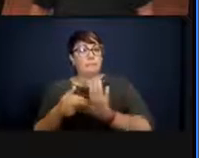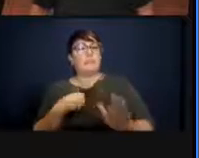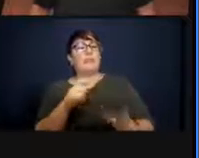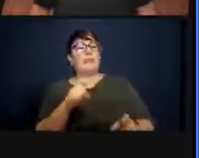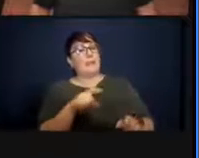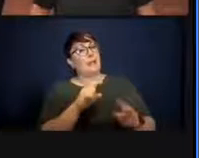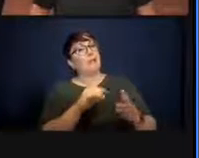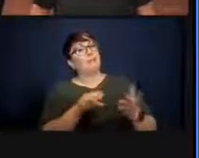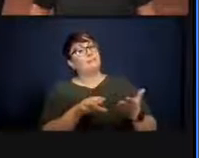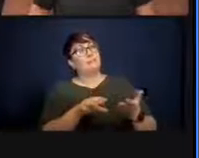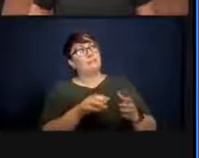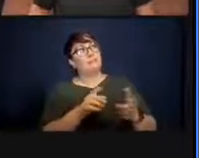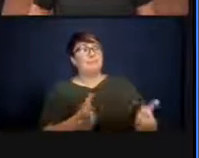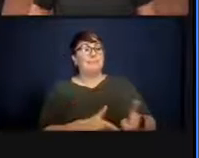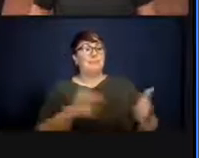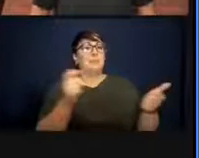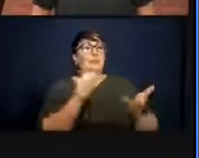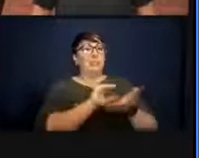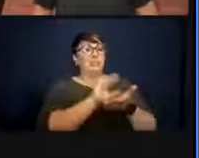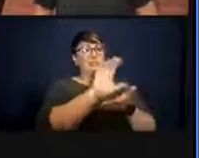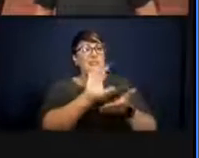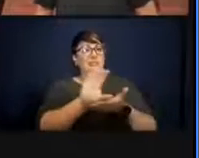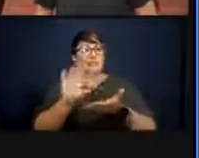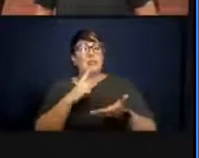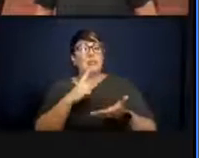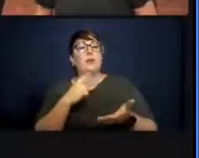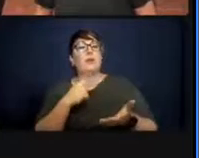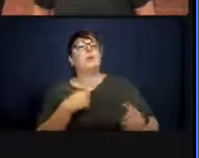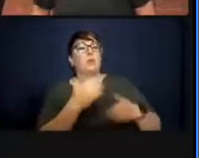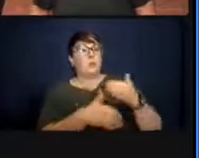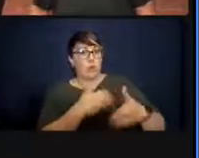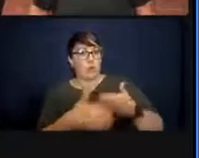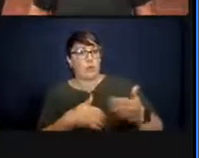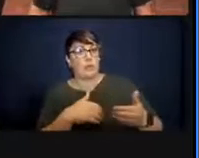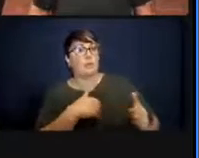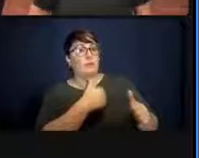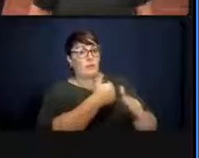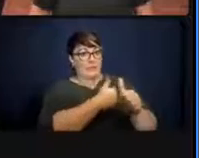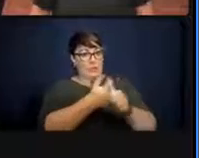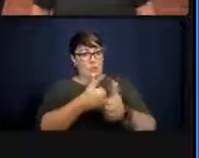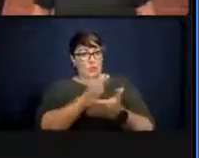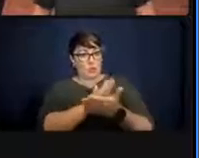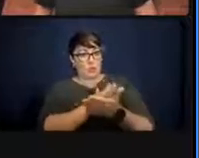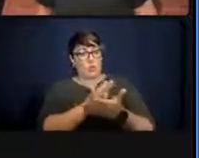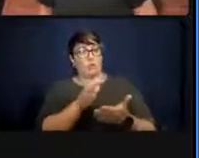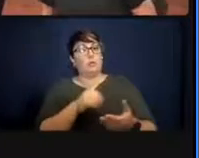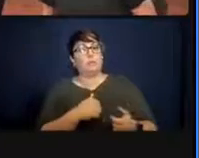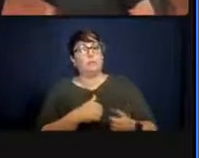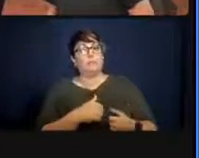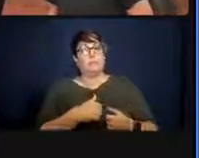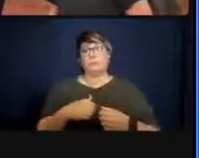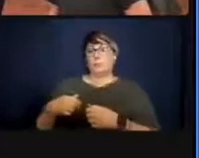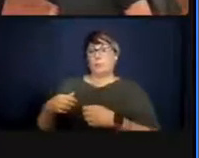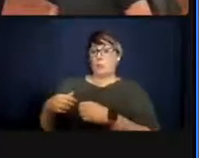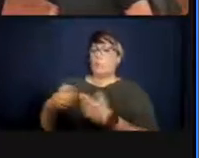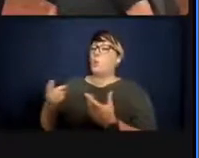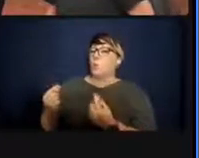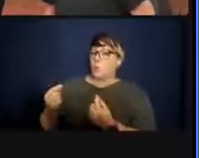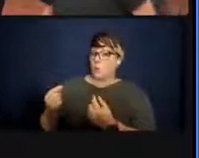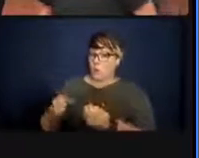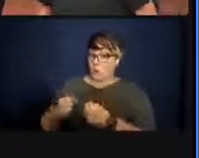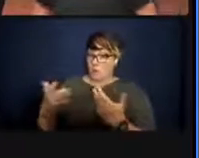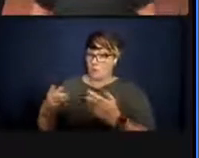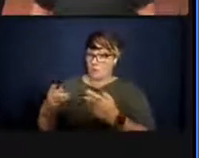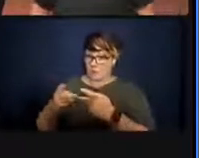أمور التي يحتاج إليها القرطاسية وغيرها من الأمور، وبعد ذلك سيحصلون على التمويل وفقا لتقدم